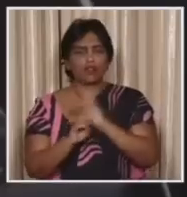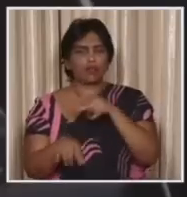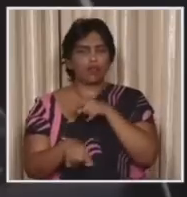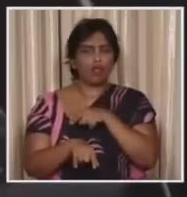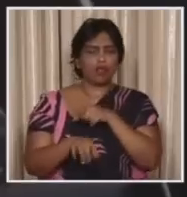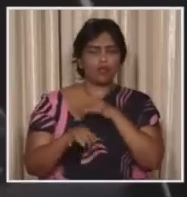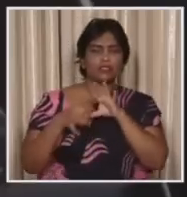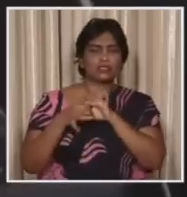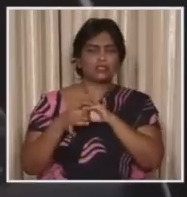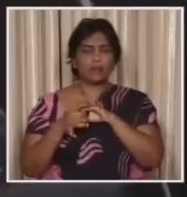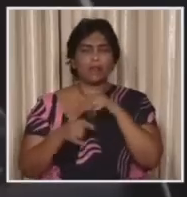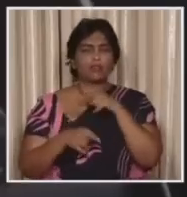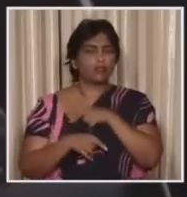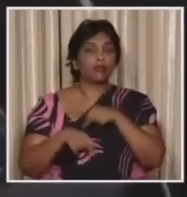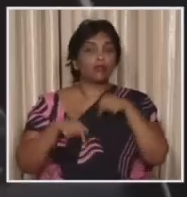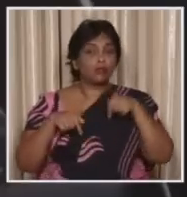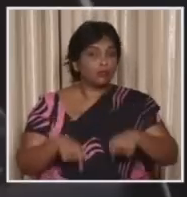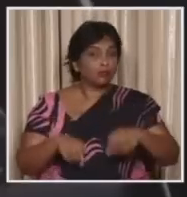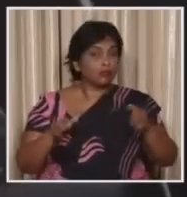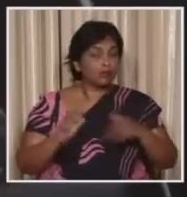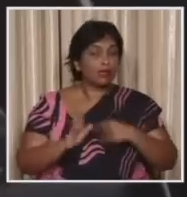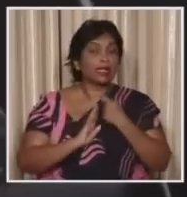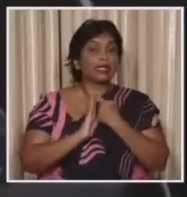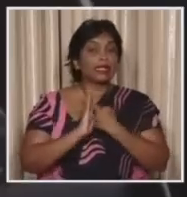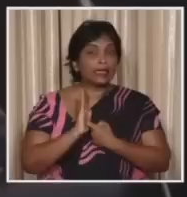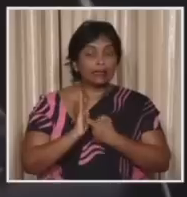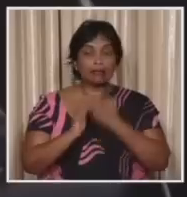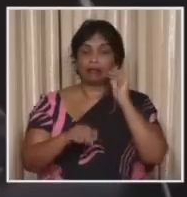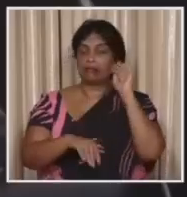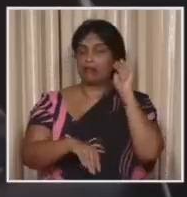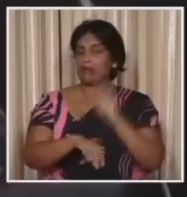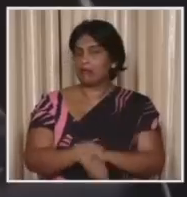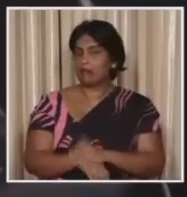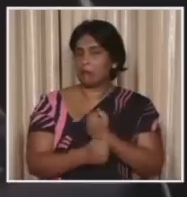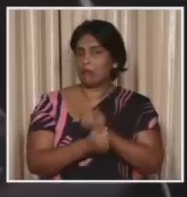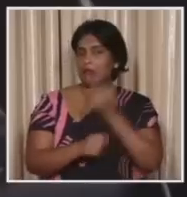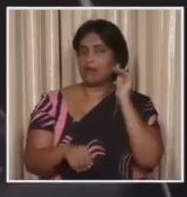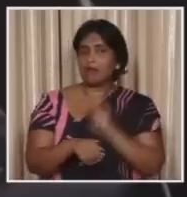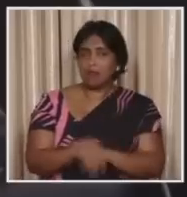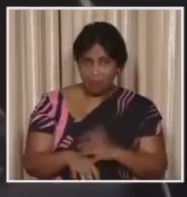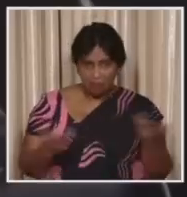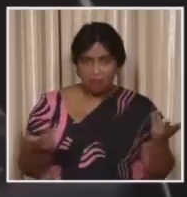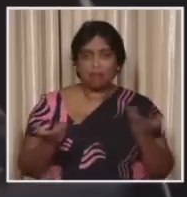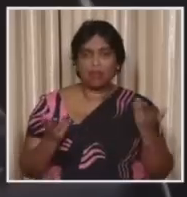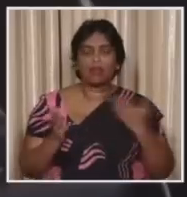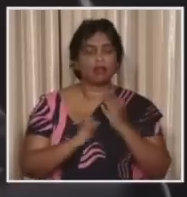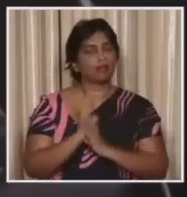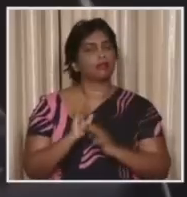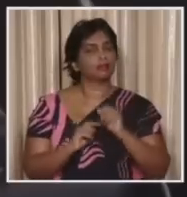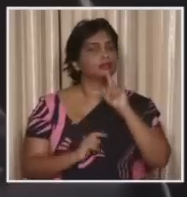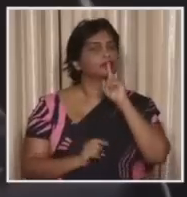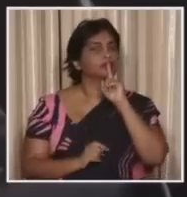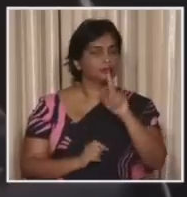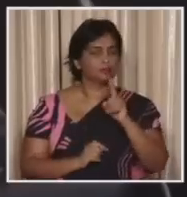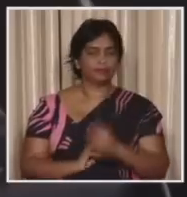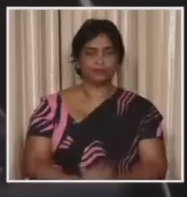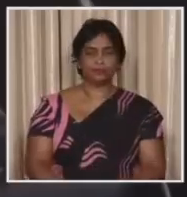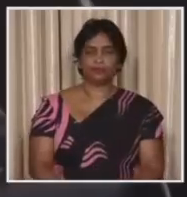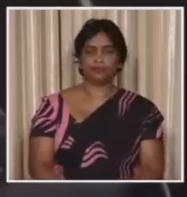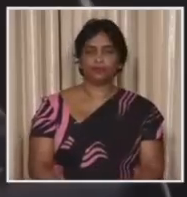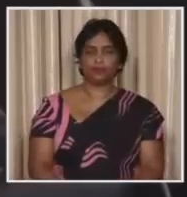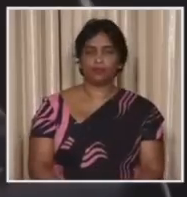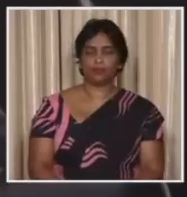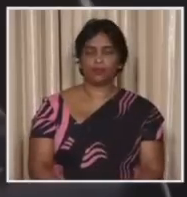සම්බන්ධ කවුද කියන එක තාම නීතියේ රැහැනට අල්ලගන්න බැරුව ගියාද කියන එක තමයි එමෙතුමාගේ මම ප්‍රශ්නයක් ඇරෙට අහන්නේ දෙවෙනි ප්‍රශ්නේ